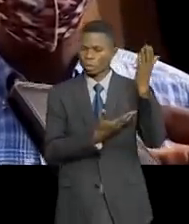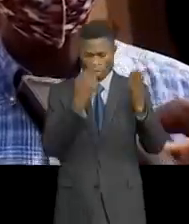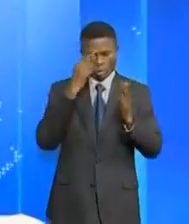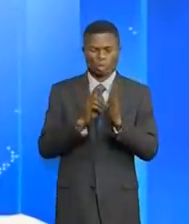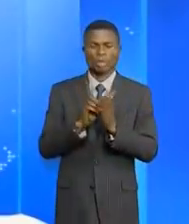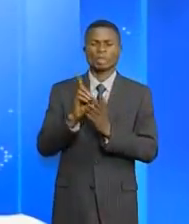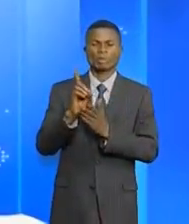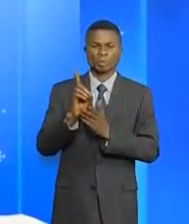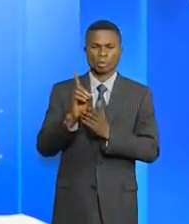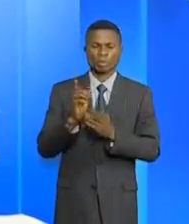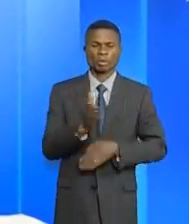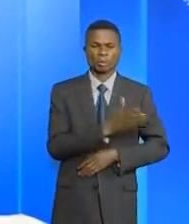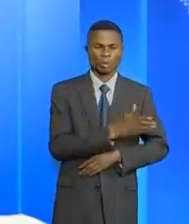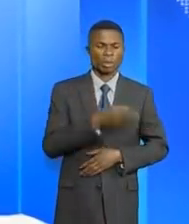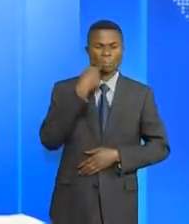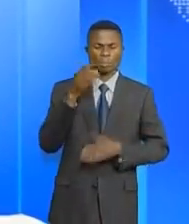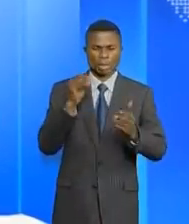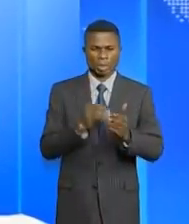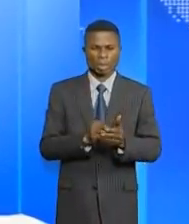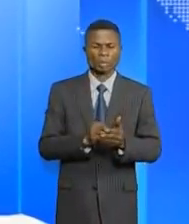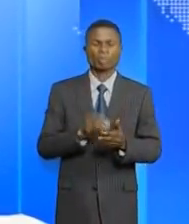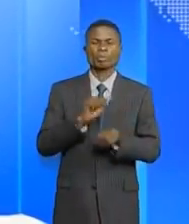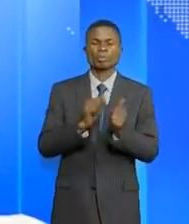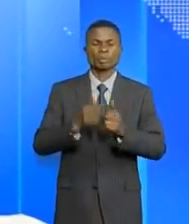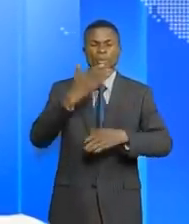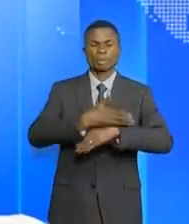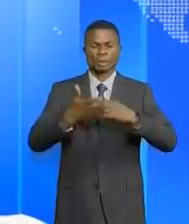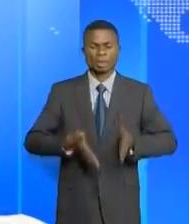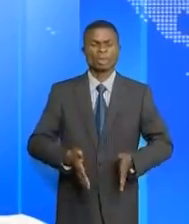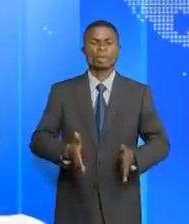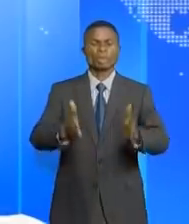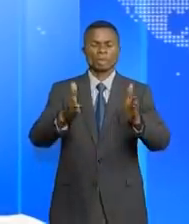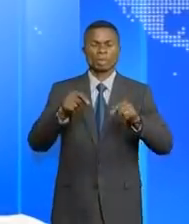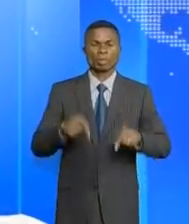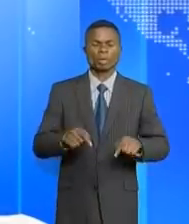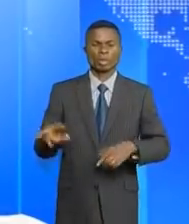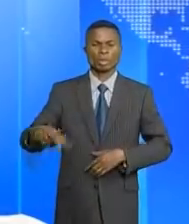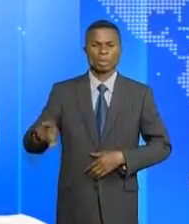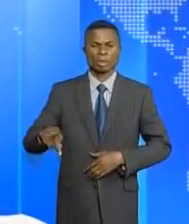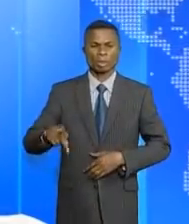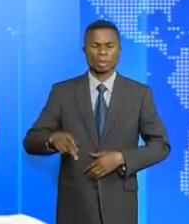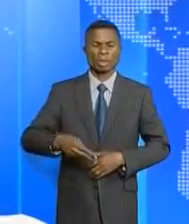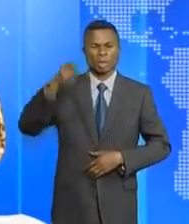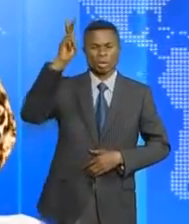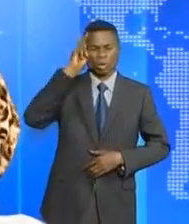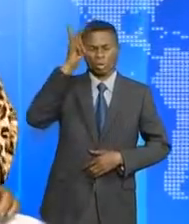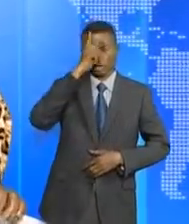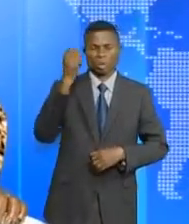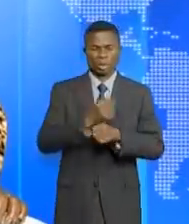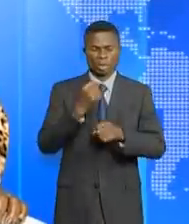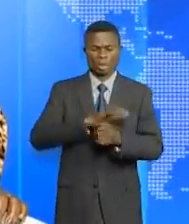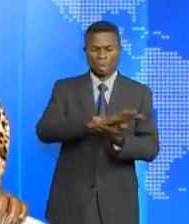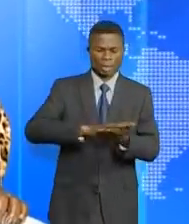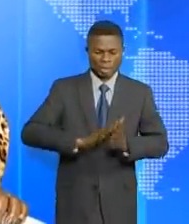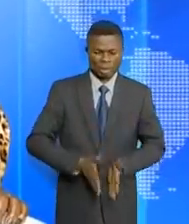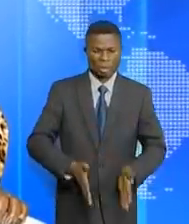développement. Parlons encore une fois de réhabilitation routière, cette fois-ci dans la province du Haut-Katanga. Le travaux